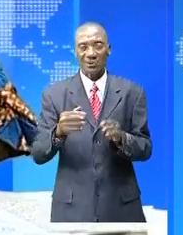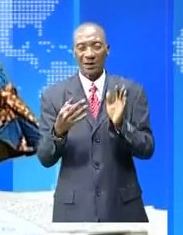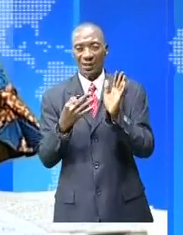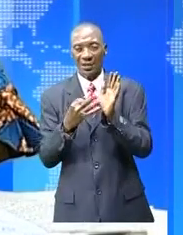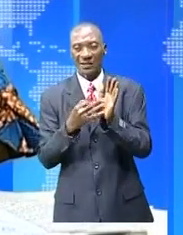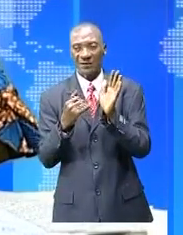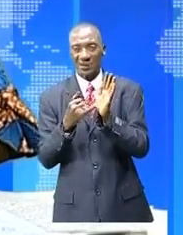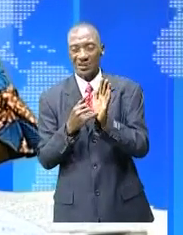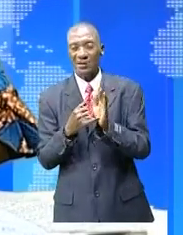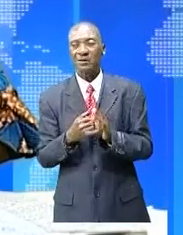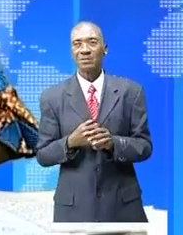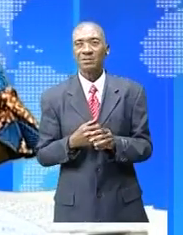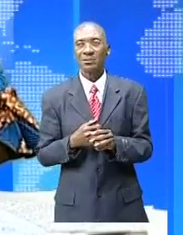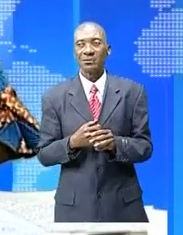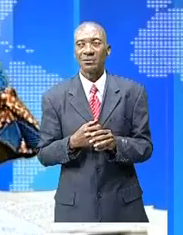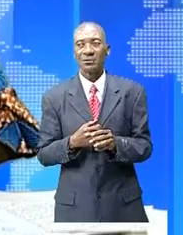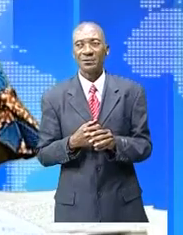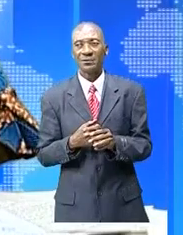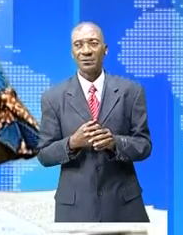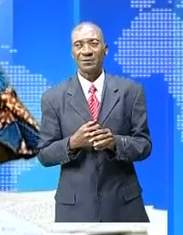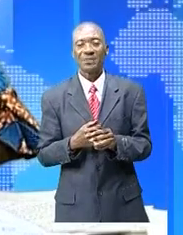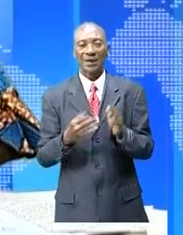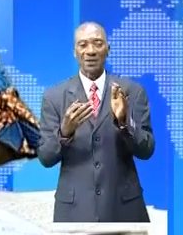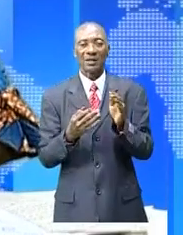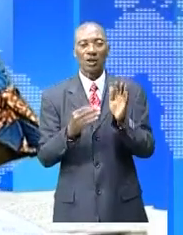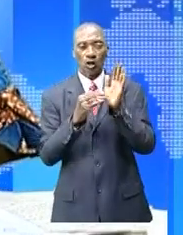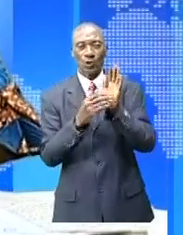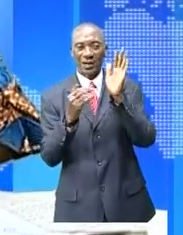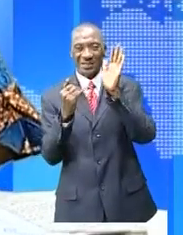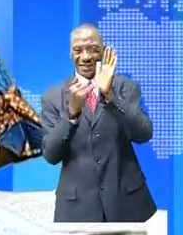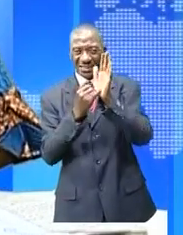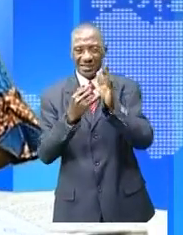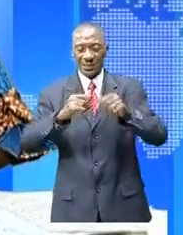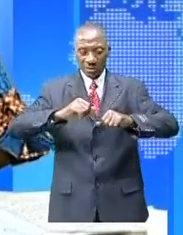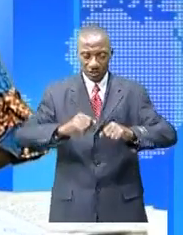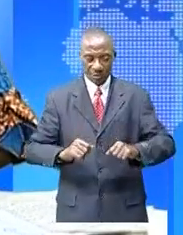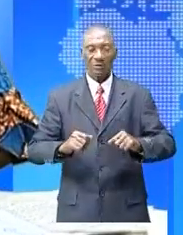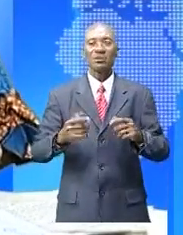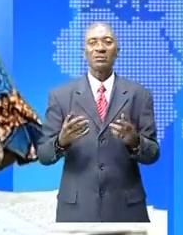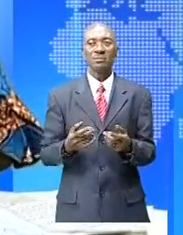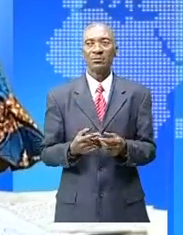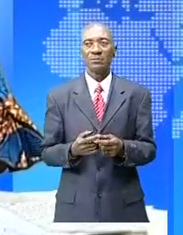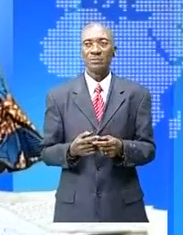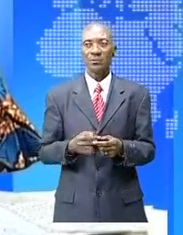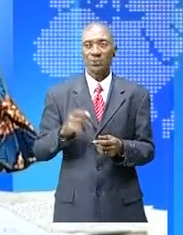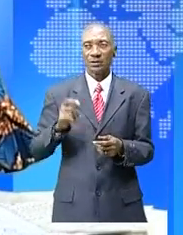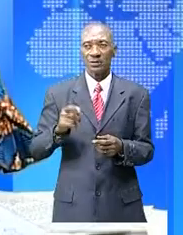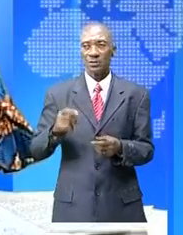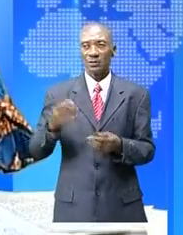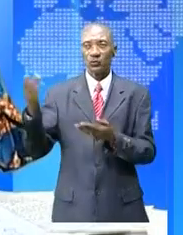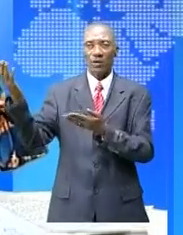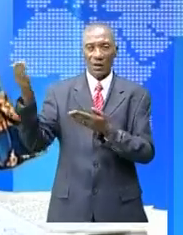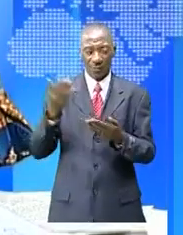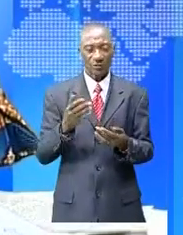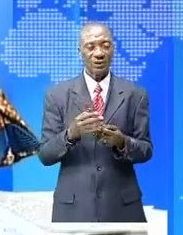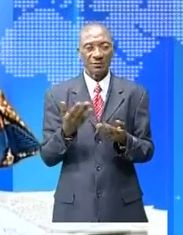en B-class de 96 sièges sur une livraison prévue en mai 2022 avec